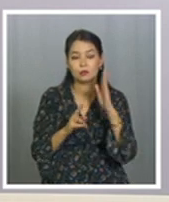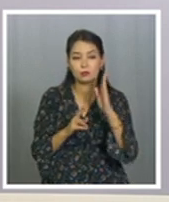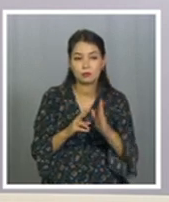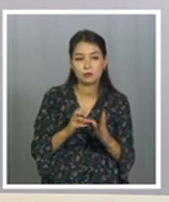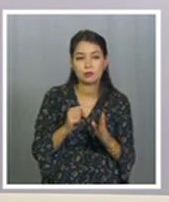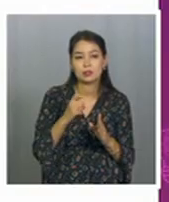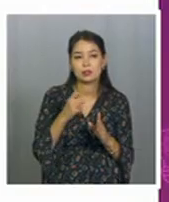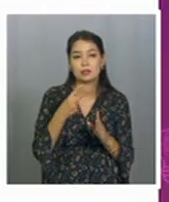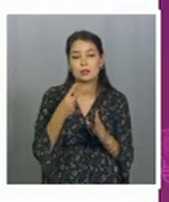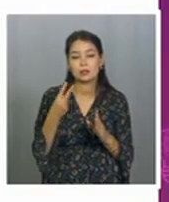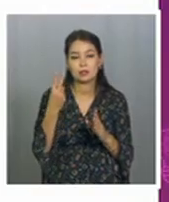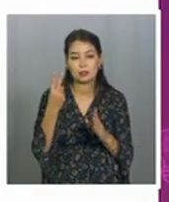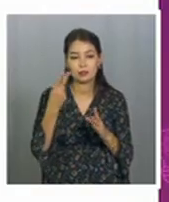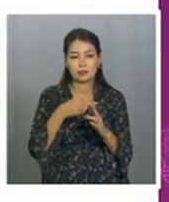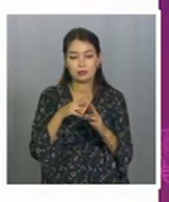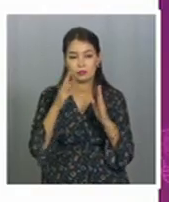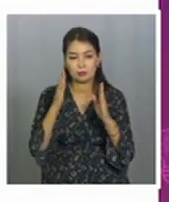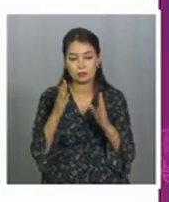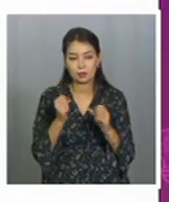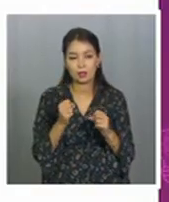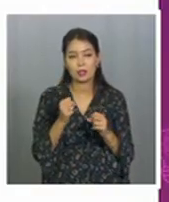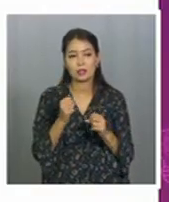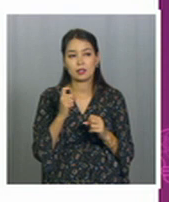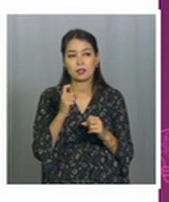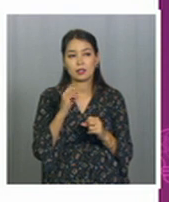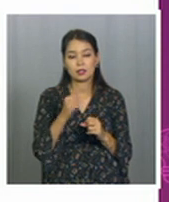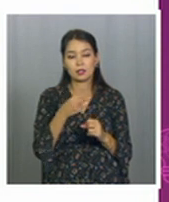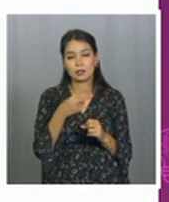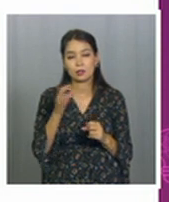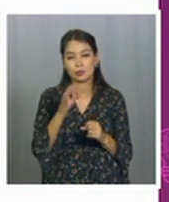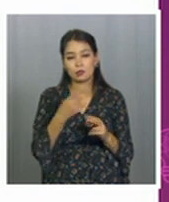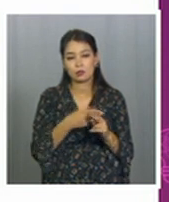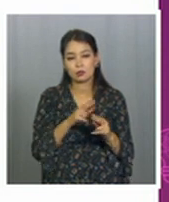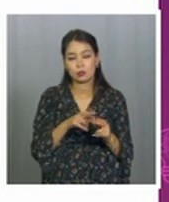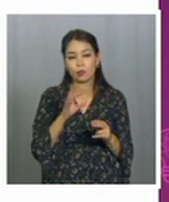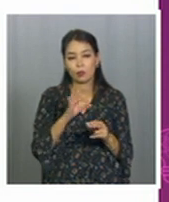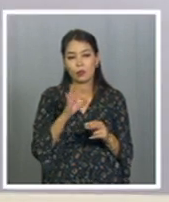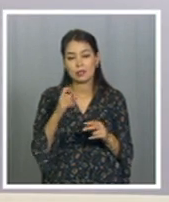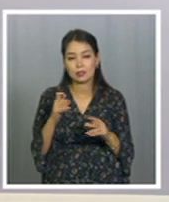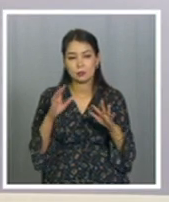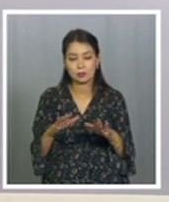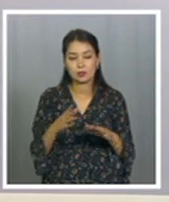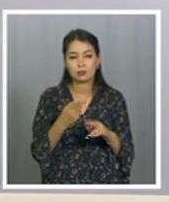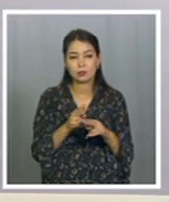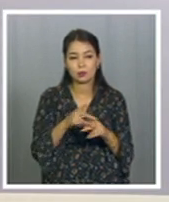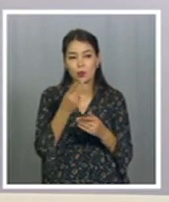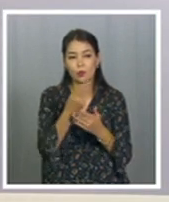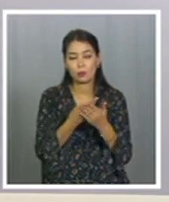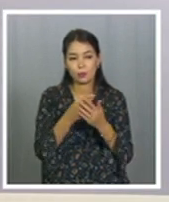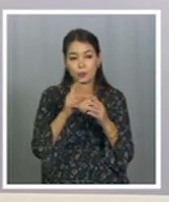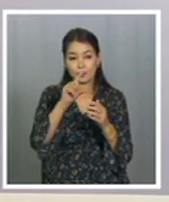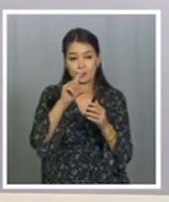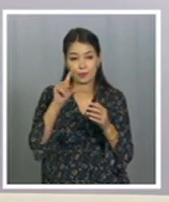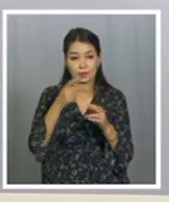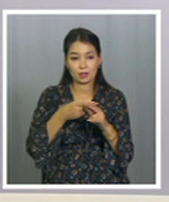деген түзуін жүргіземіз. Ал Y тен 0 ол OX осы. Сонда бізге мына боялған бөліктің ауданын табу